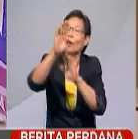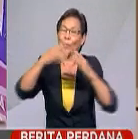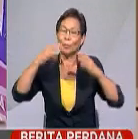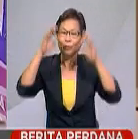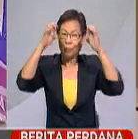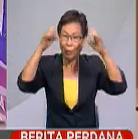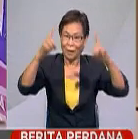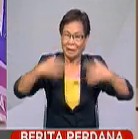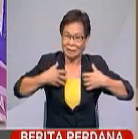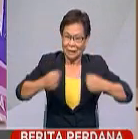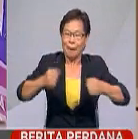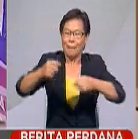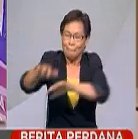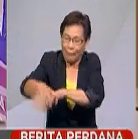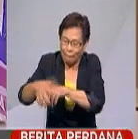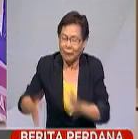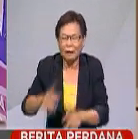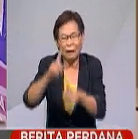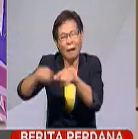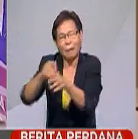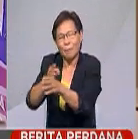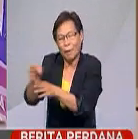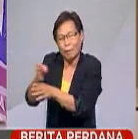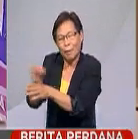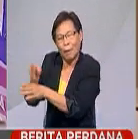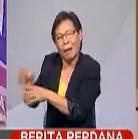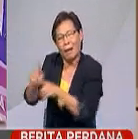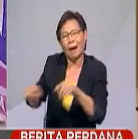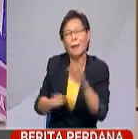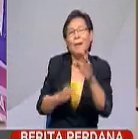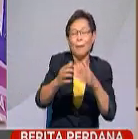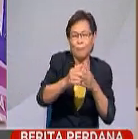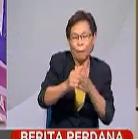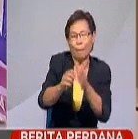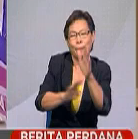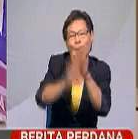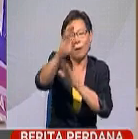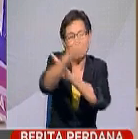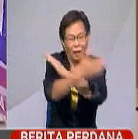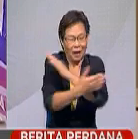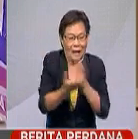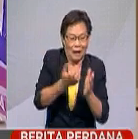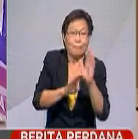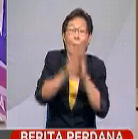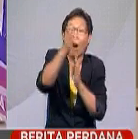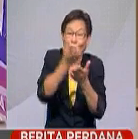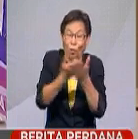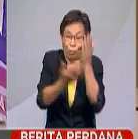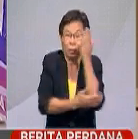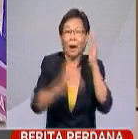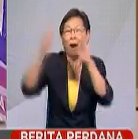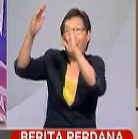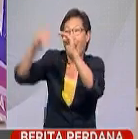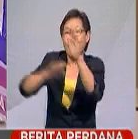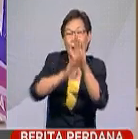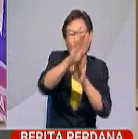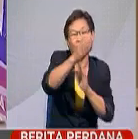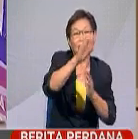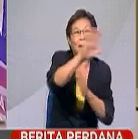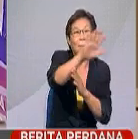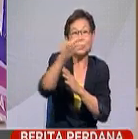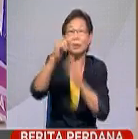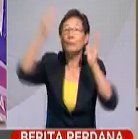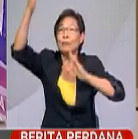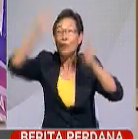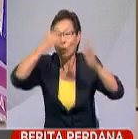kesihatan, pertanian dan juga pelbagai lagi bidang diharapkan dapat memacu pertumbuhan ekonomi negara. Dan sebenarnya apa yang boleh diharapkan daripada pembangunan 5G Malaysia